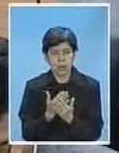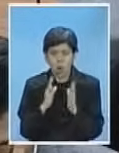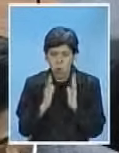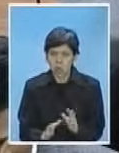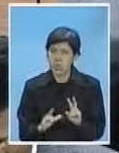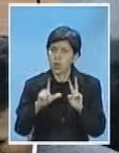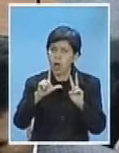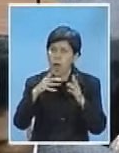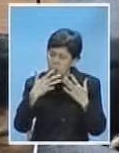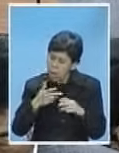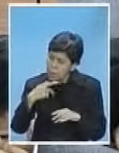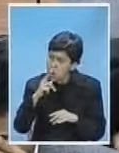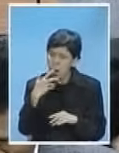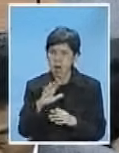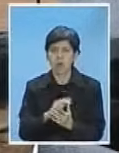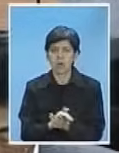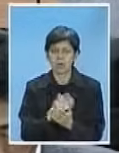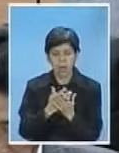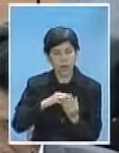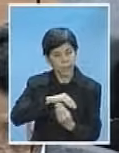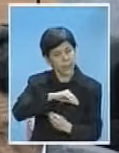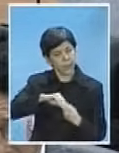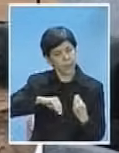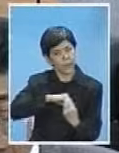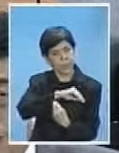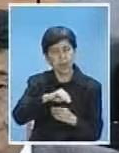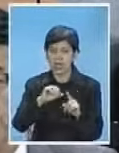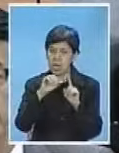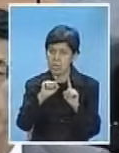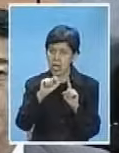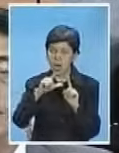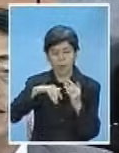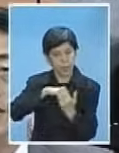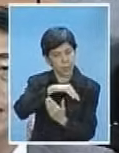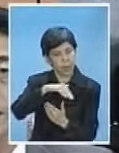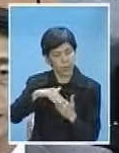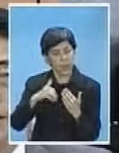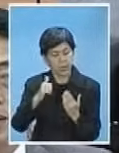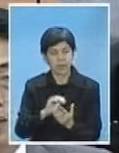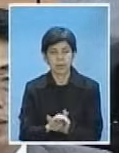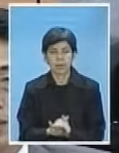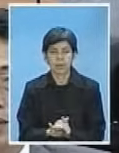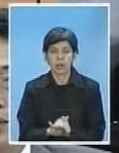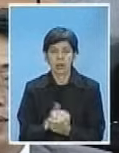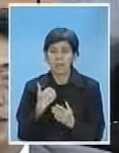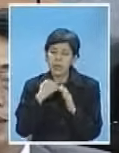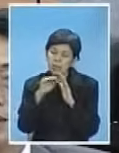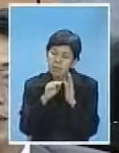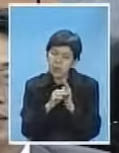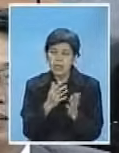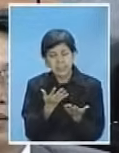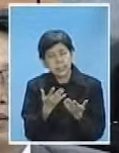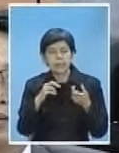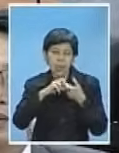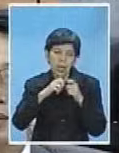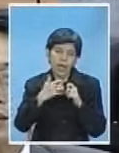คนเงินหมุนเวียนไปเป็นแสนแสนล้านบาทซึ่งก็มีจุดอ่อนบ้างตรงที่